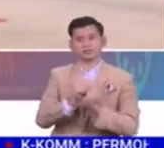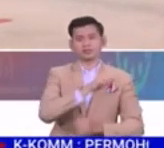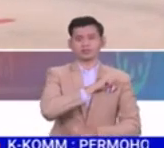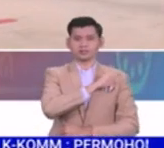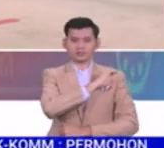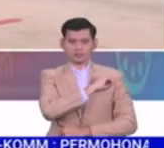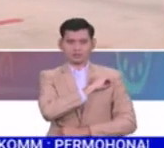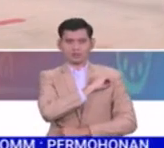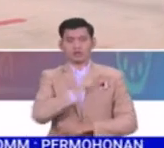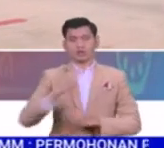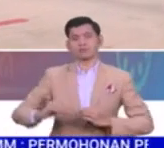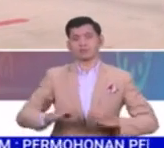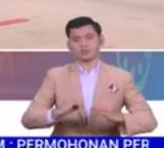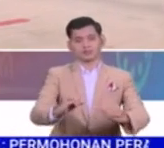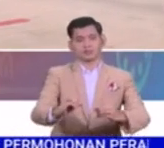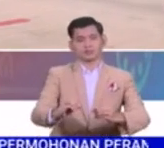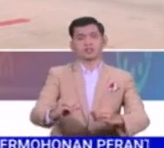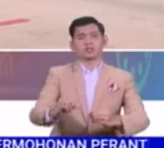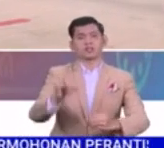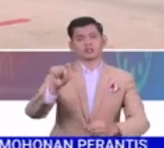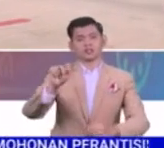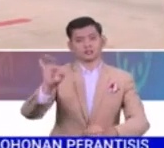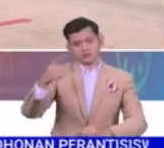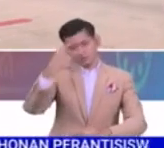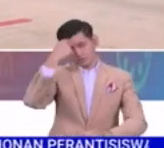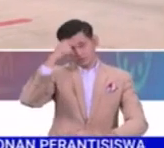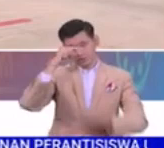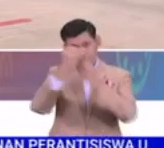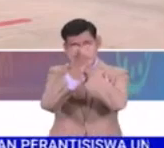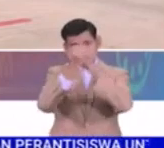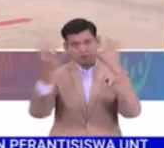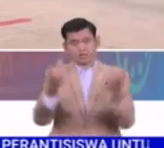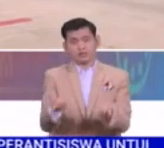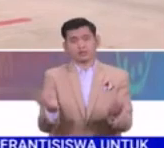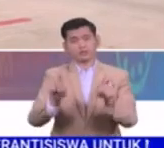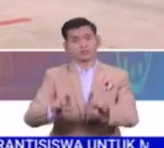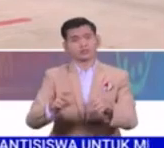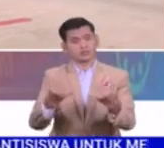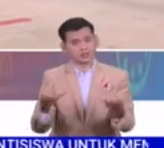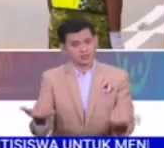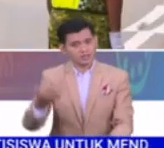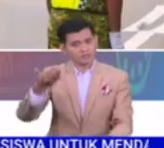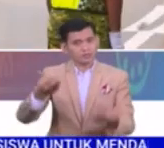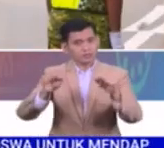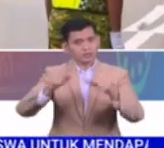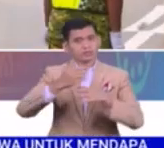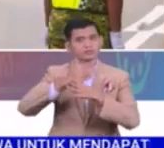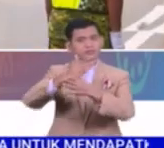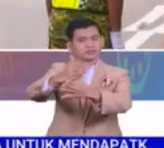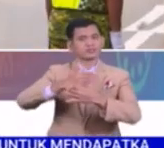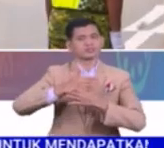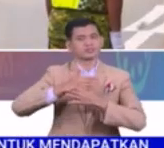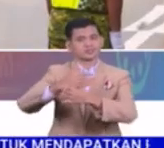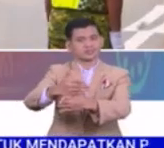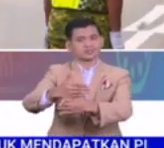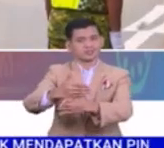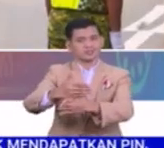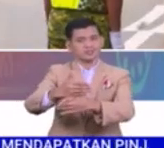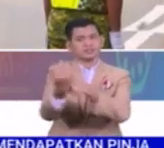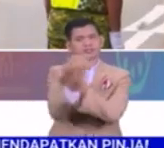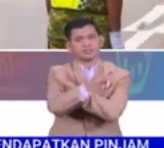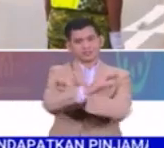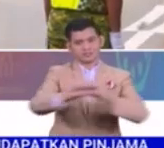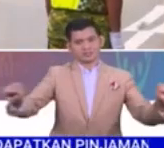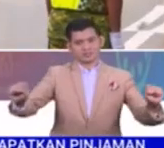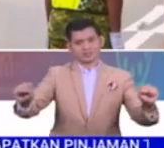Operasi Ali Berhad, Tuan Aidul Hasri, bagi membawakan perkembangan terkini. Jadi Tuan, mungkin Tuan boleh kongsikan apa antara persediaan